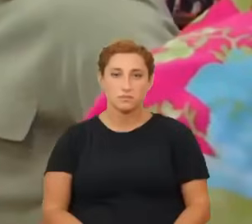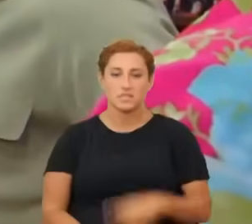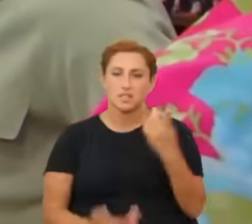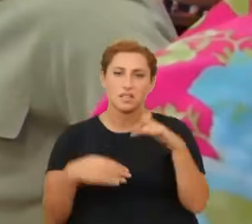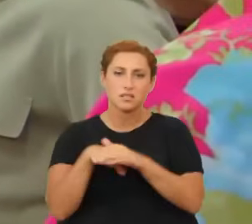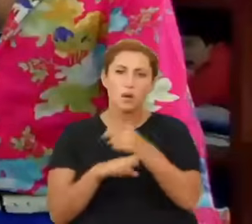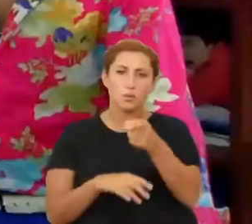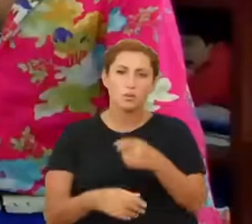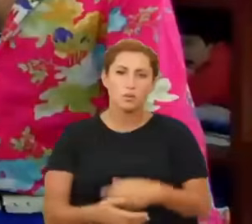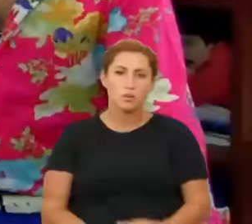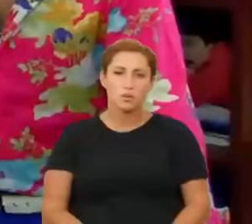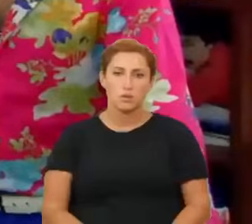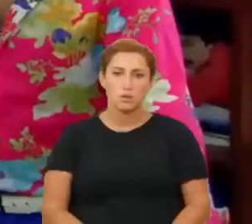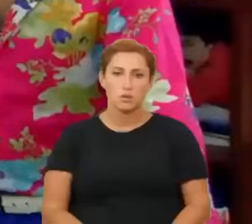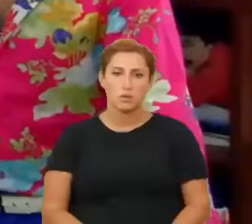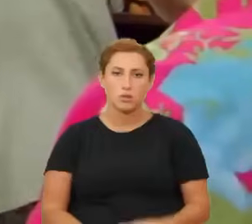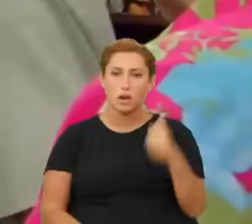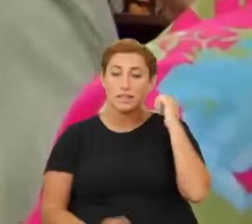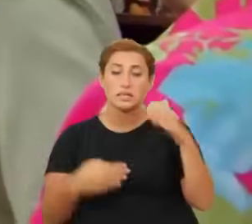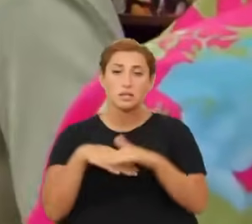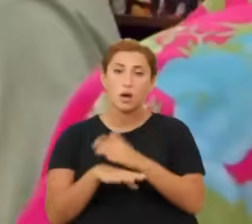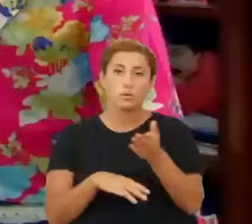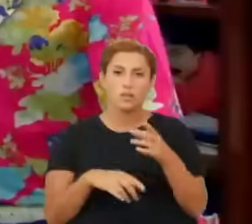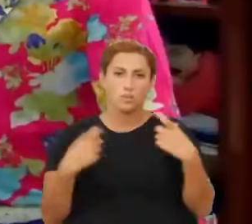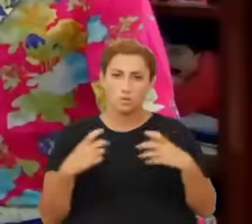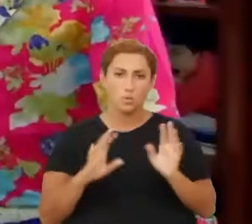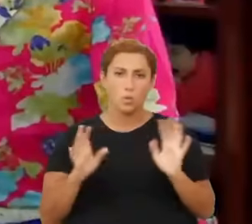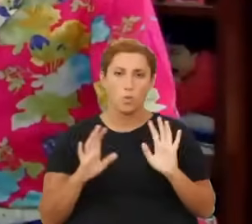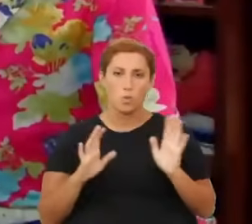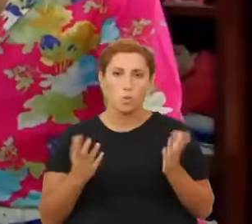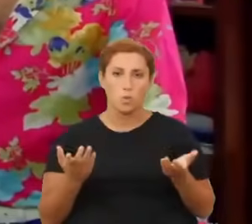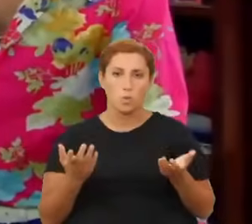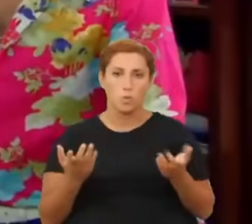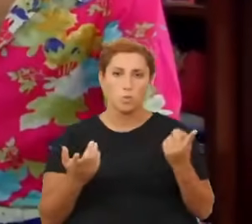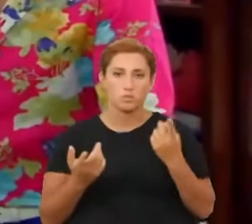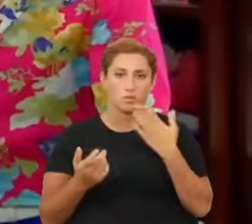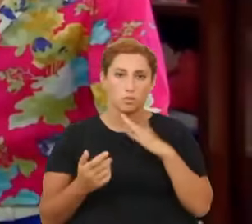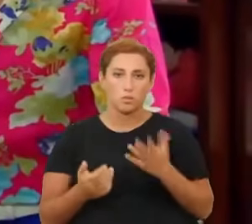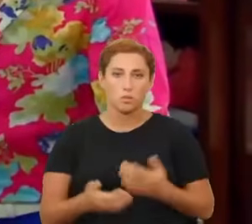Sen ne saklıyorsun orada? Arkanda ne saklıyorsun Ergun? Nerede?